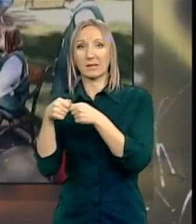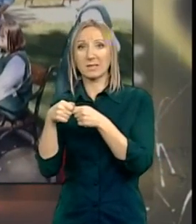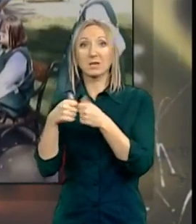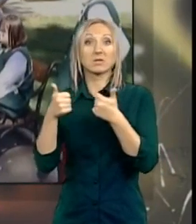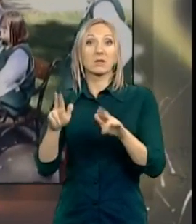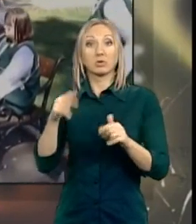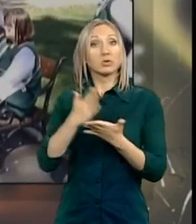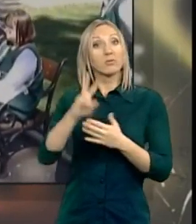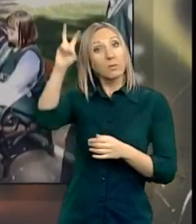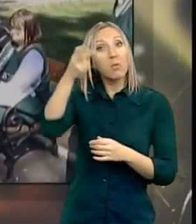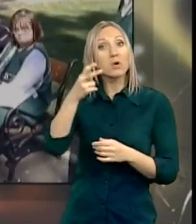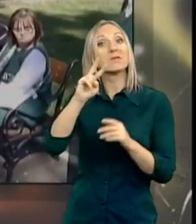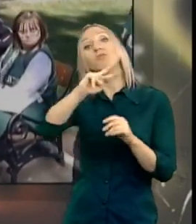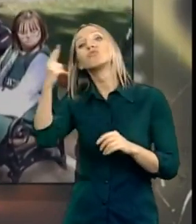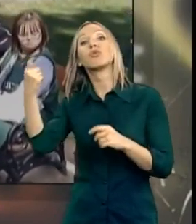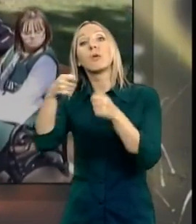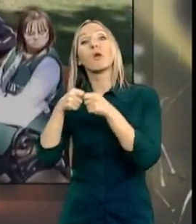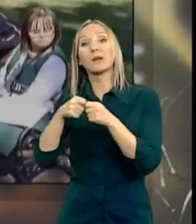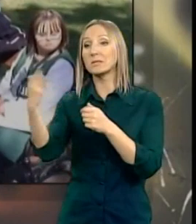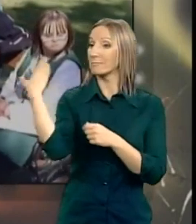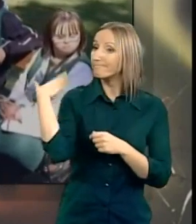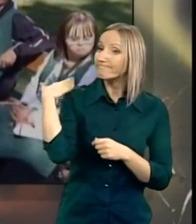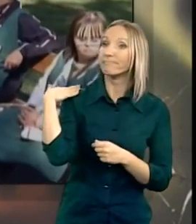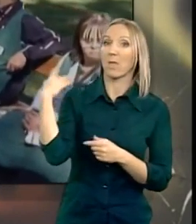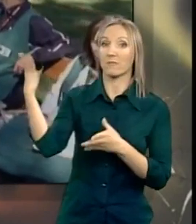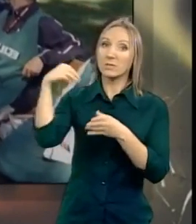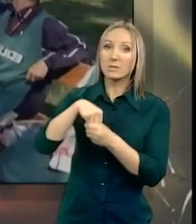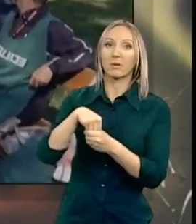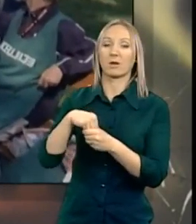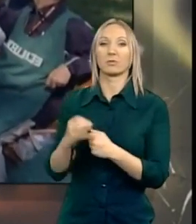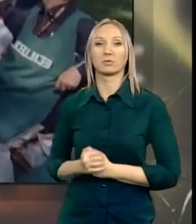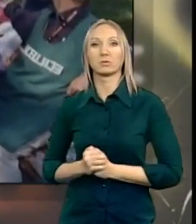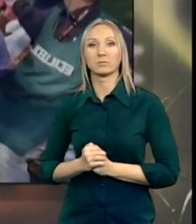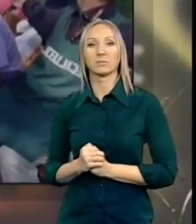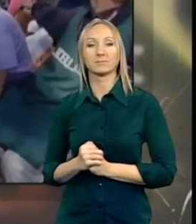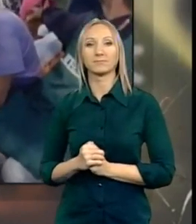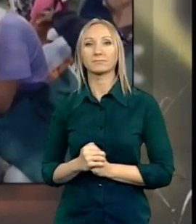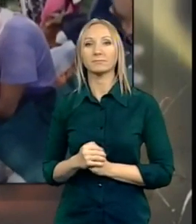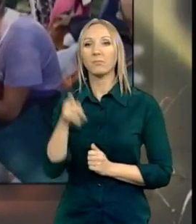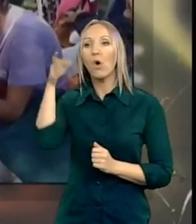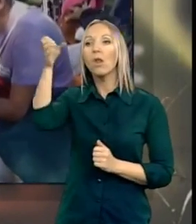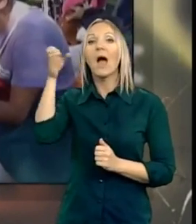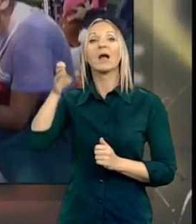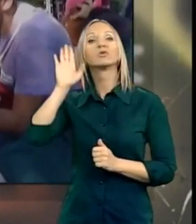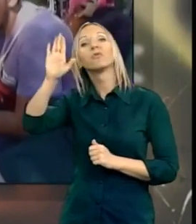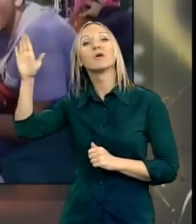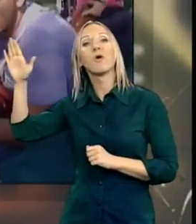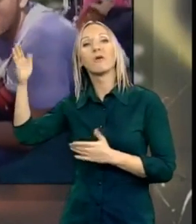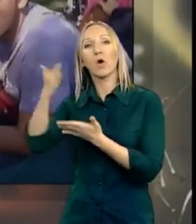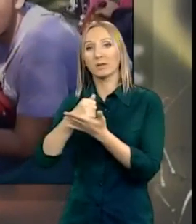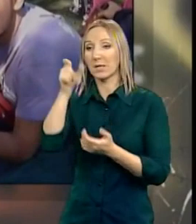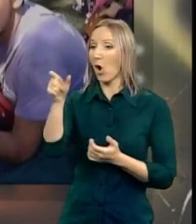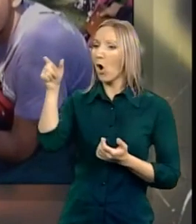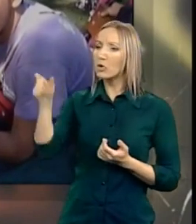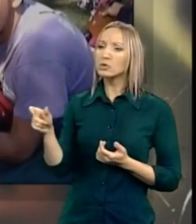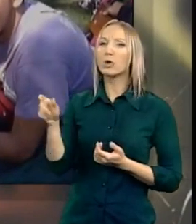može da bude poziv i novim organizacijama da nam se jave i priključe. Oni angažuju njihove korisnike, odnosno osobe